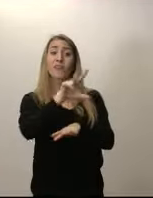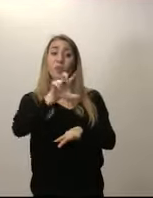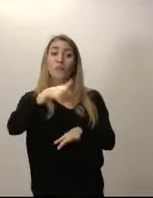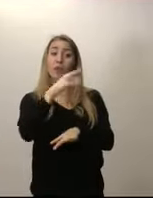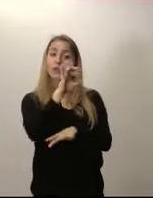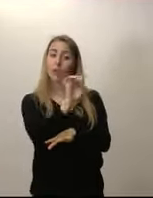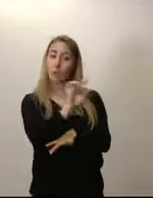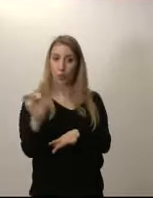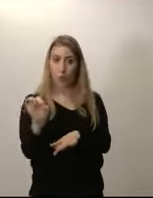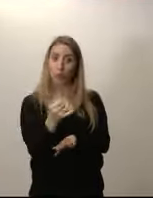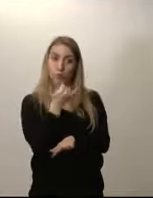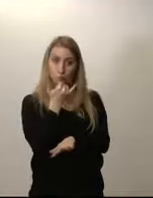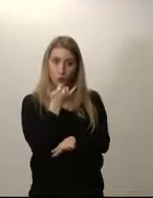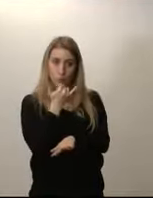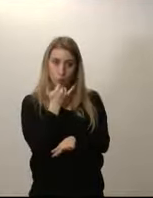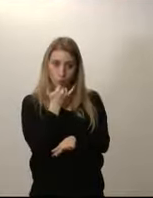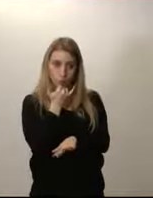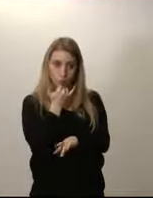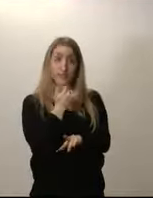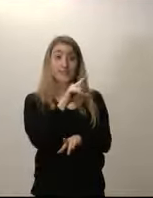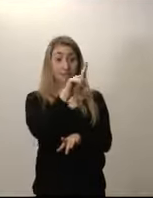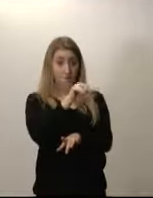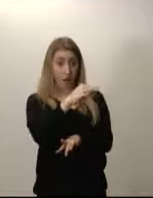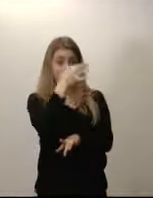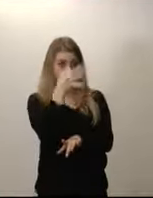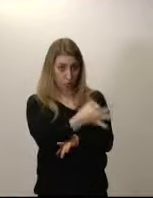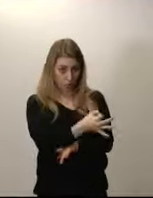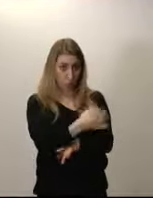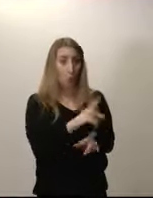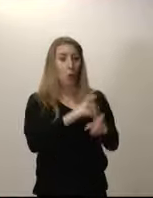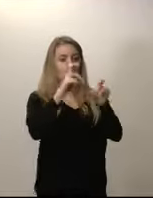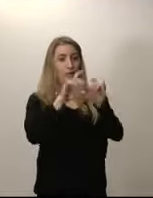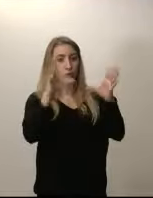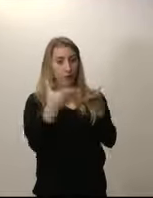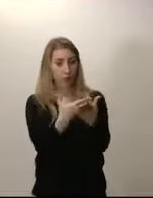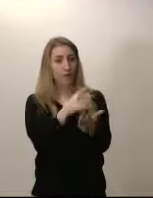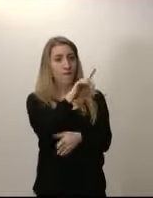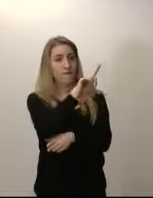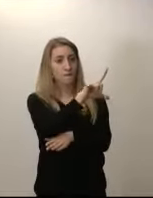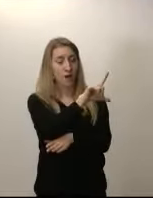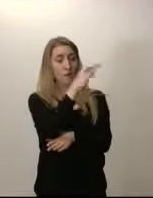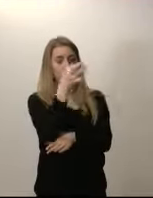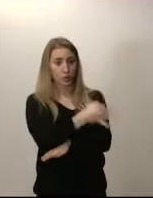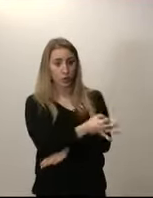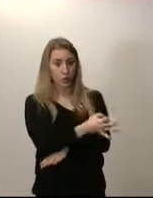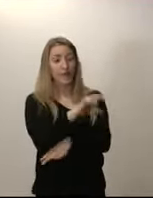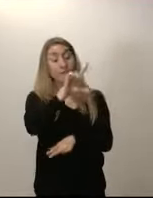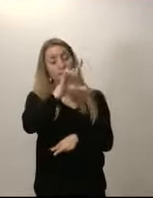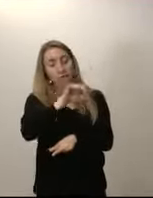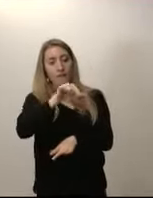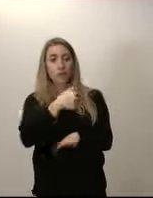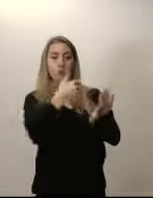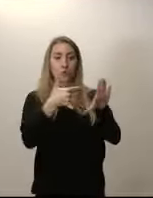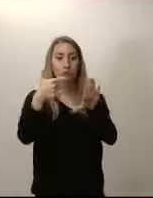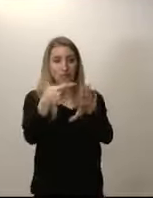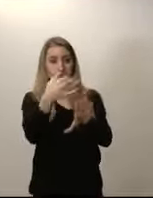a été rapporté. C'est de 20%. C'est une augmentation de 20%. Ce n'est pas de 23,50%. Voilà, 20,67.